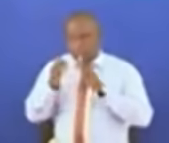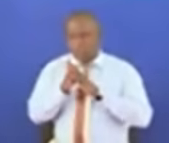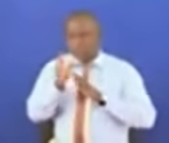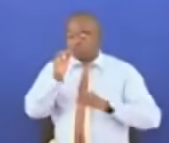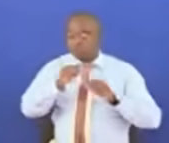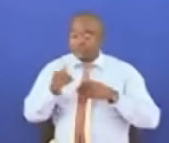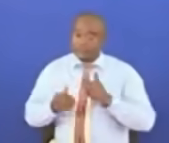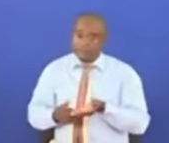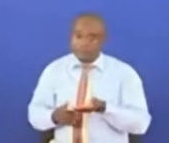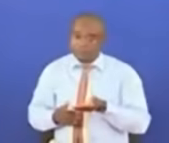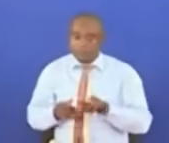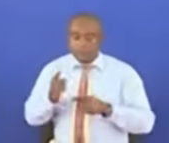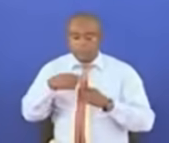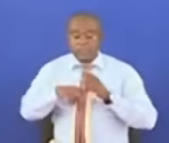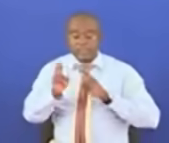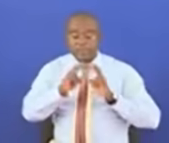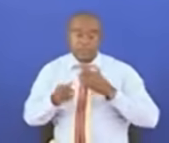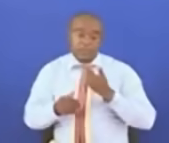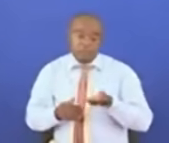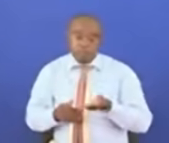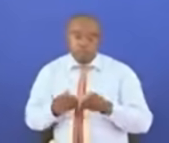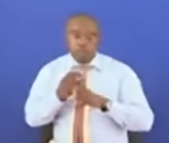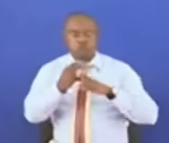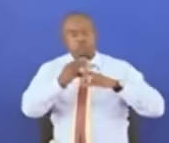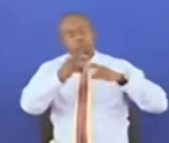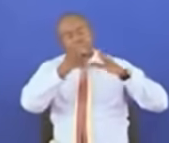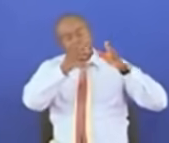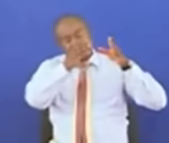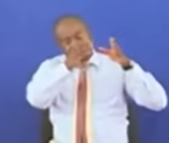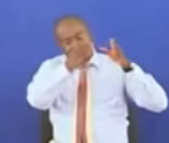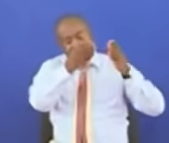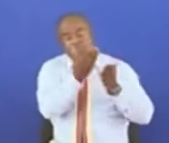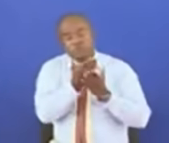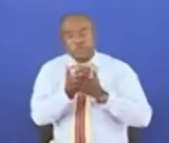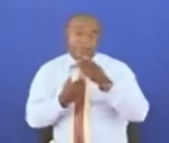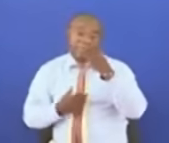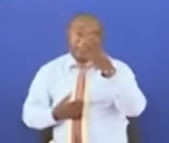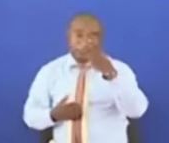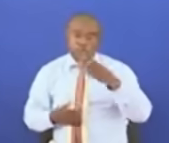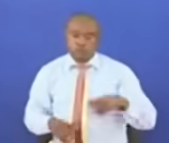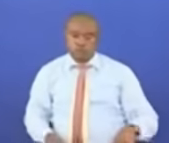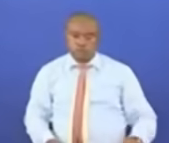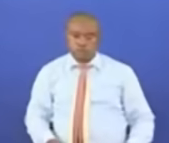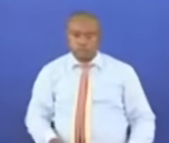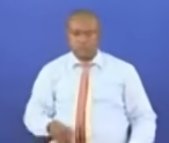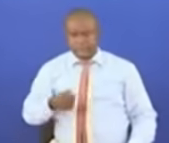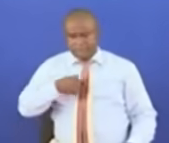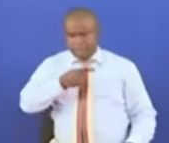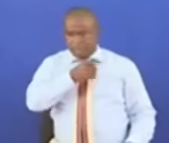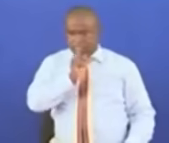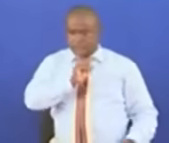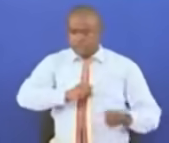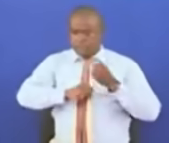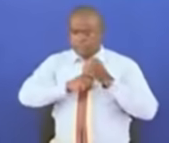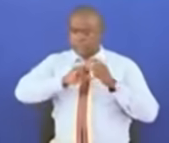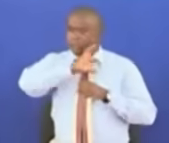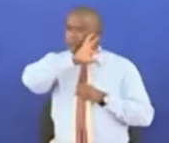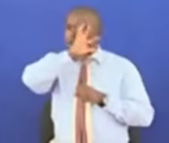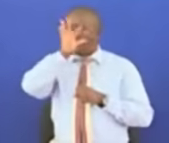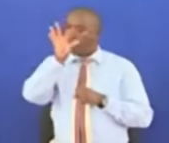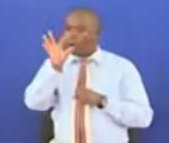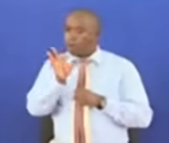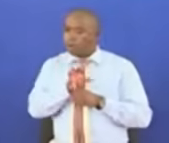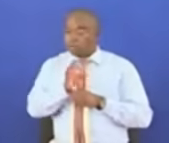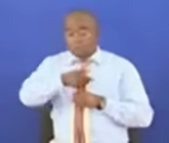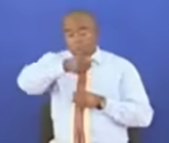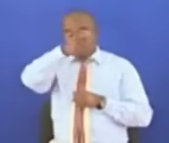kuchangia katika mjadala huu wa miswada hii mitatu iliyoletwa mbele yetu. Nami niungane na wale wote kumpongeza